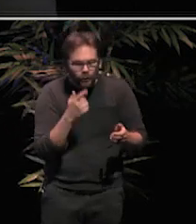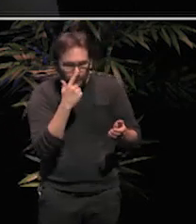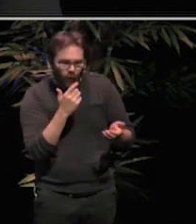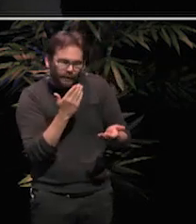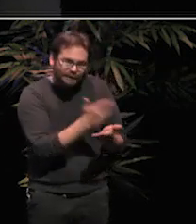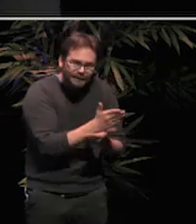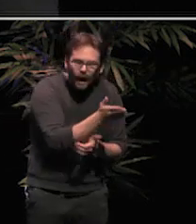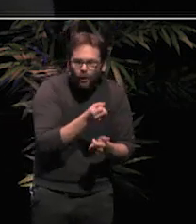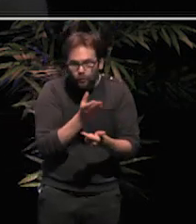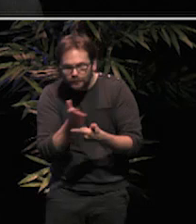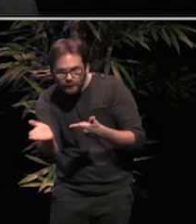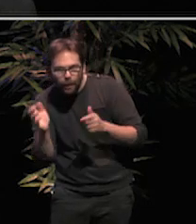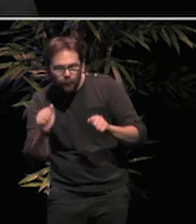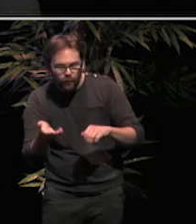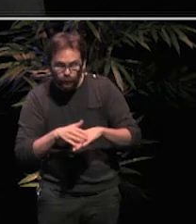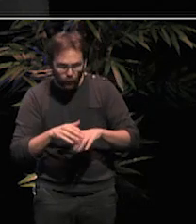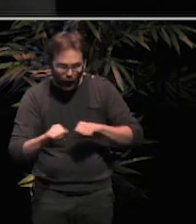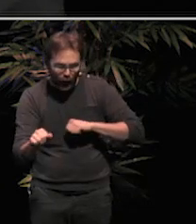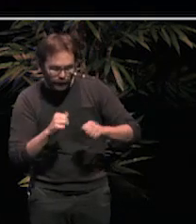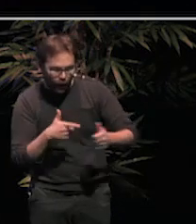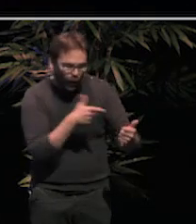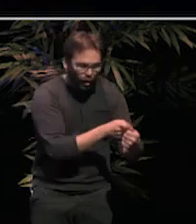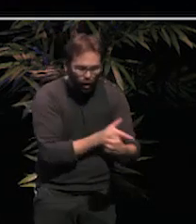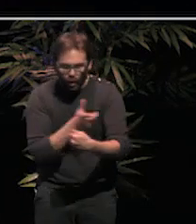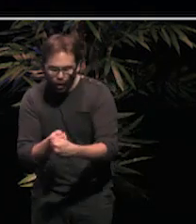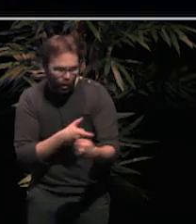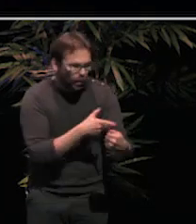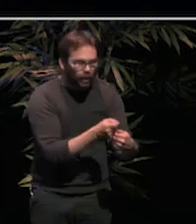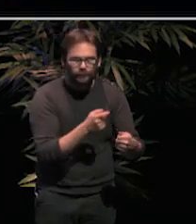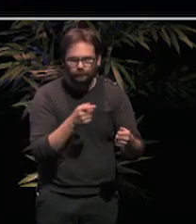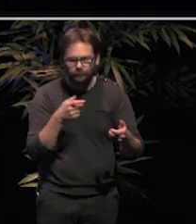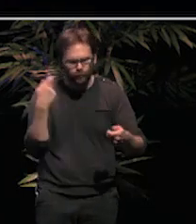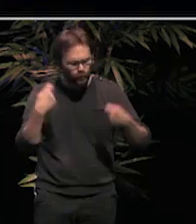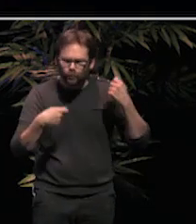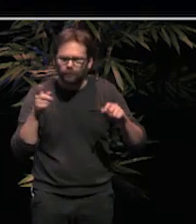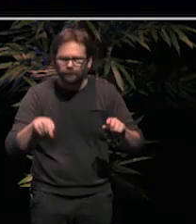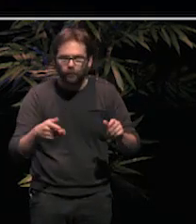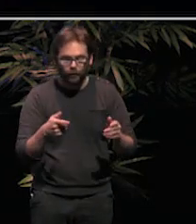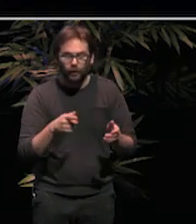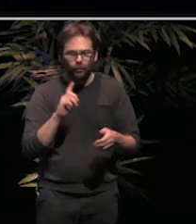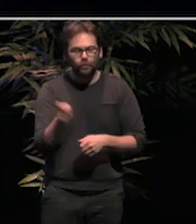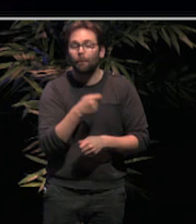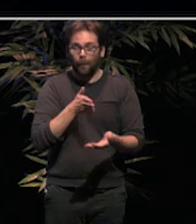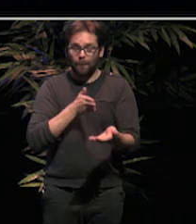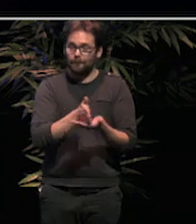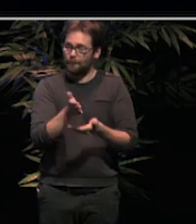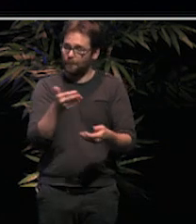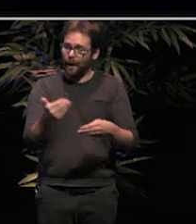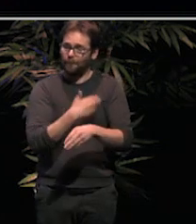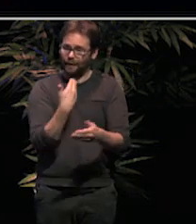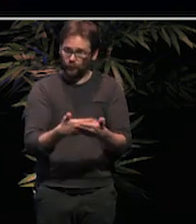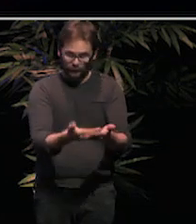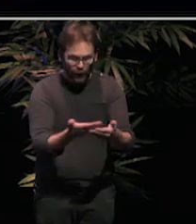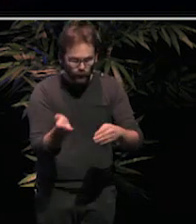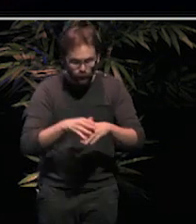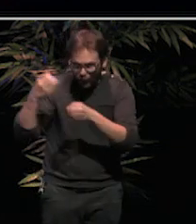mais voilà, faut être très réactif en fait. Donc c'est une gymnastique à avoir en fait entre un schéma défini et puis une adaptation au coup par